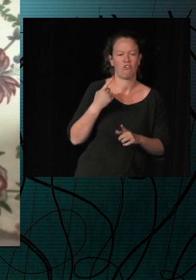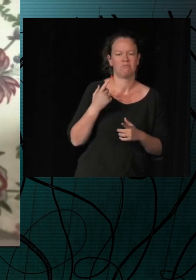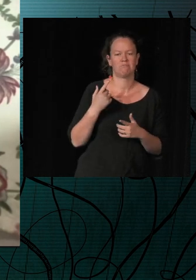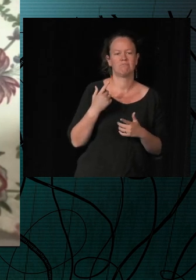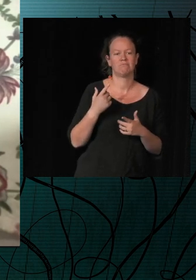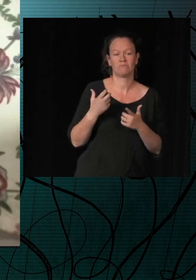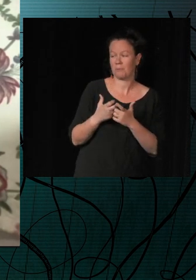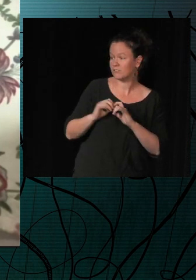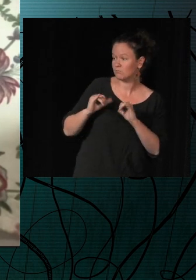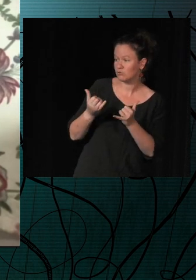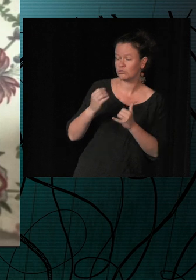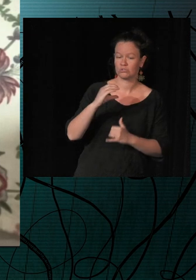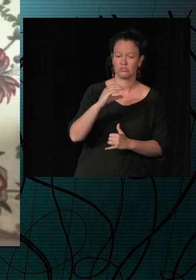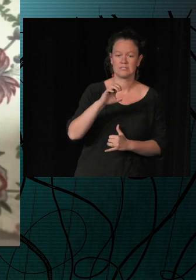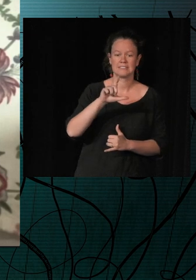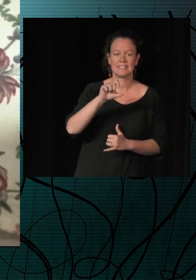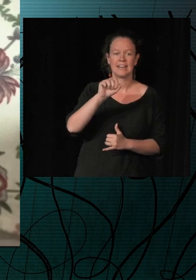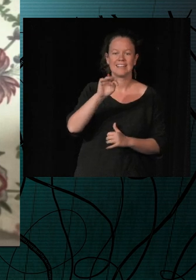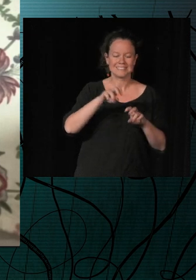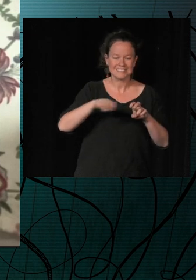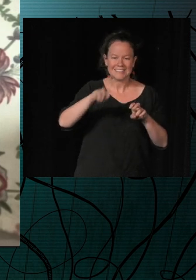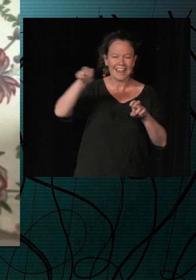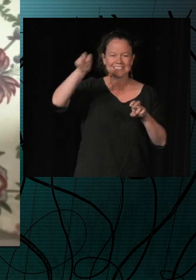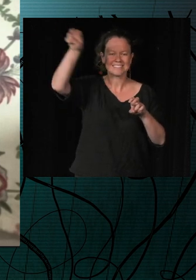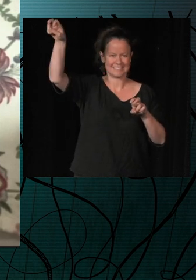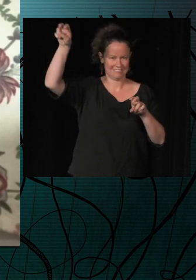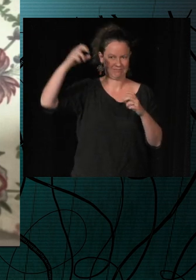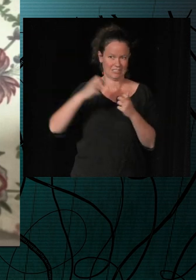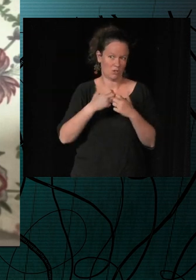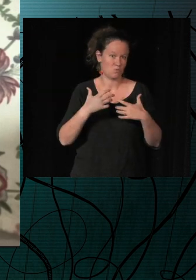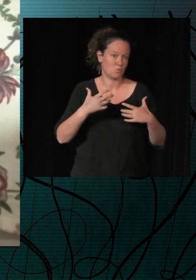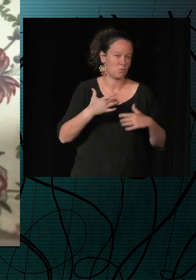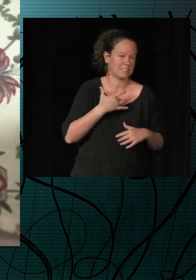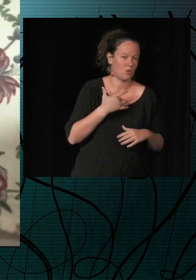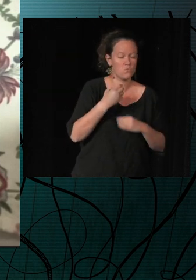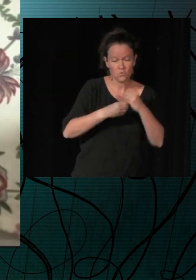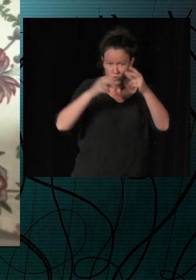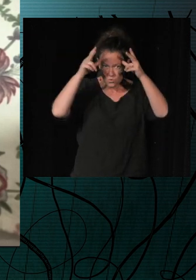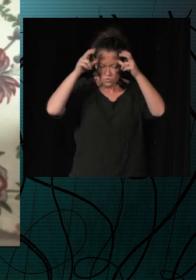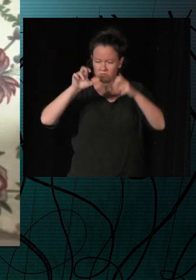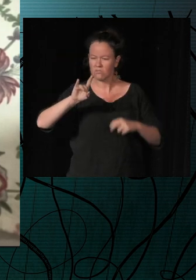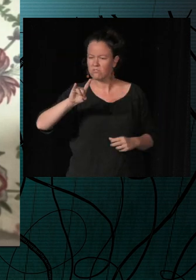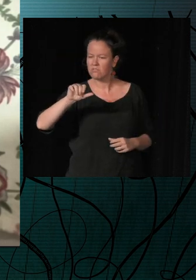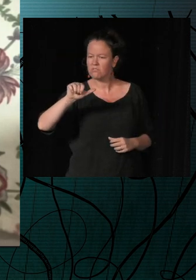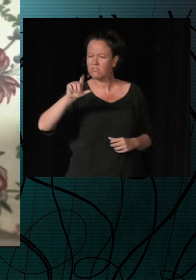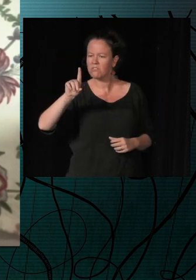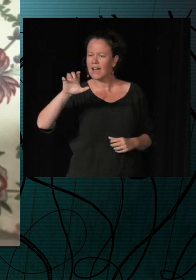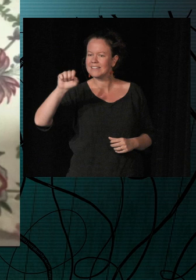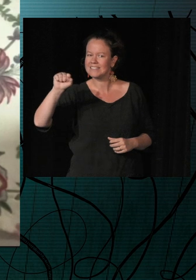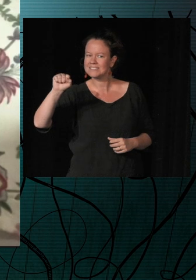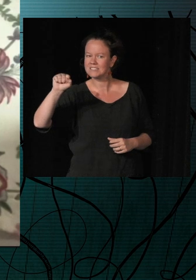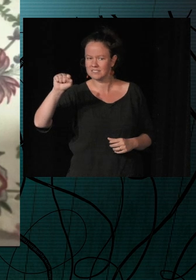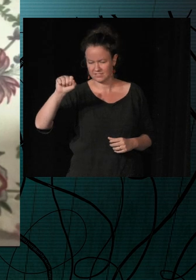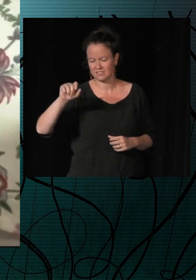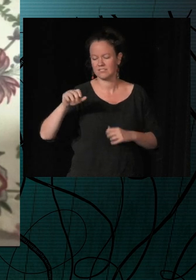des jeux comme céestes justement qui ou même ades euh ades qui est pas moi je sais que je je je meurs je meurs hein